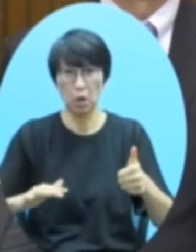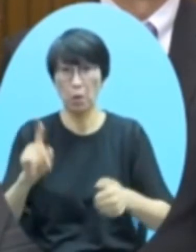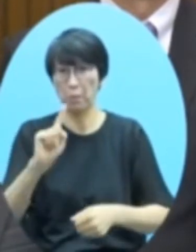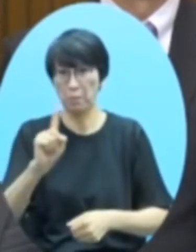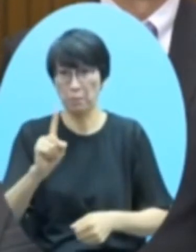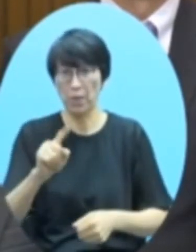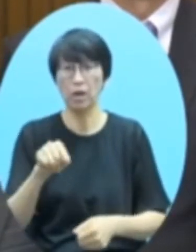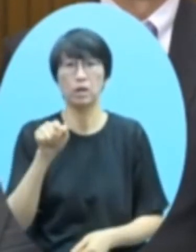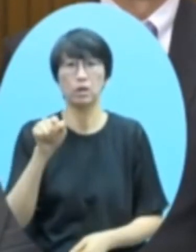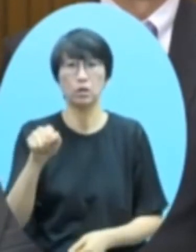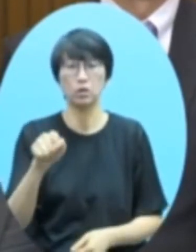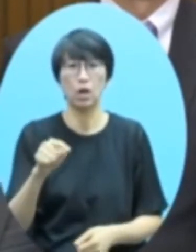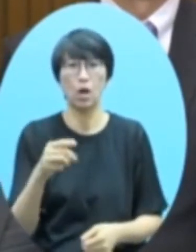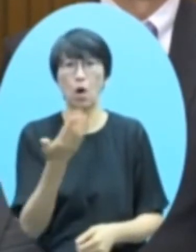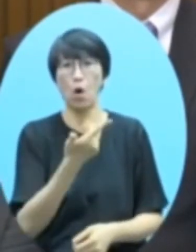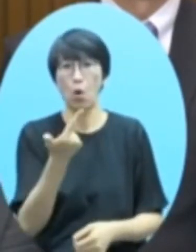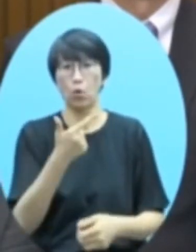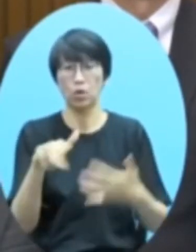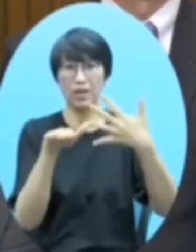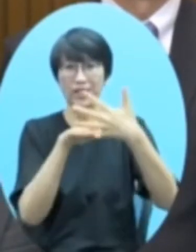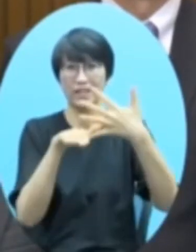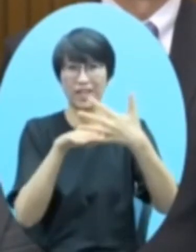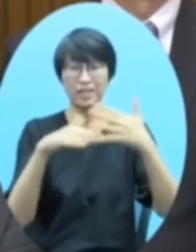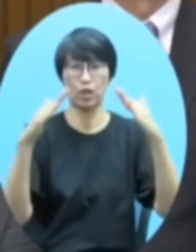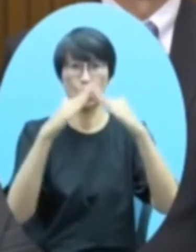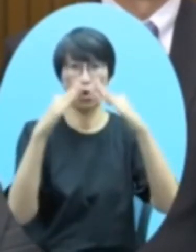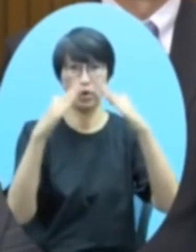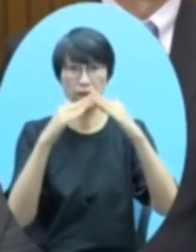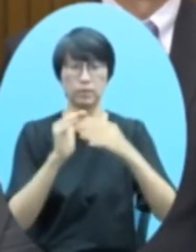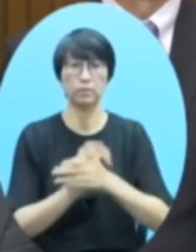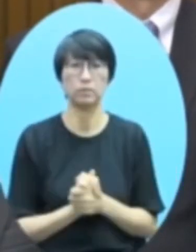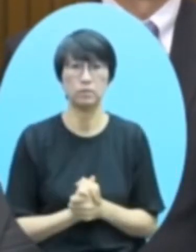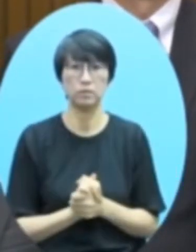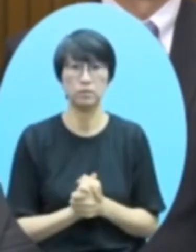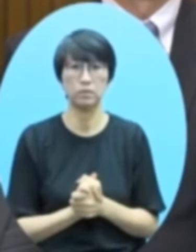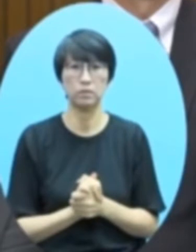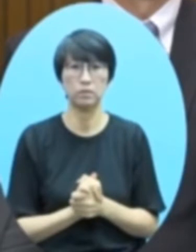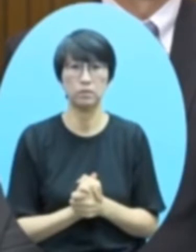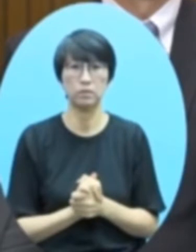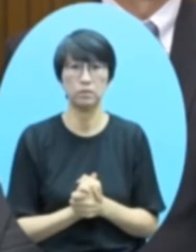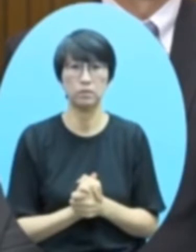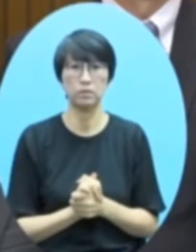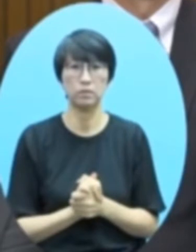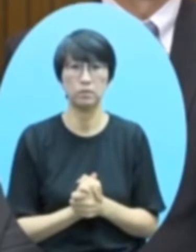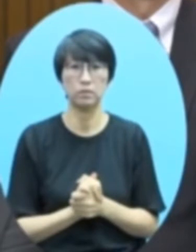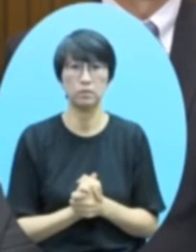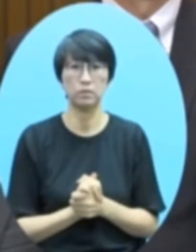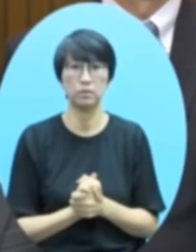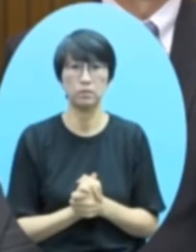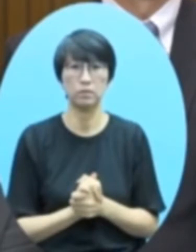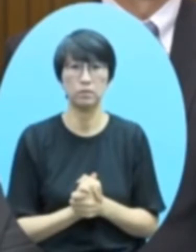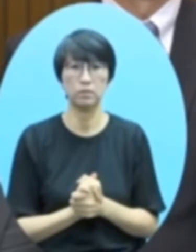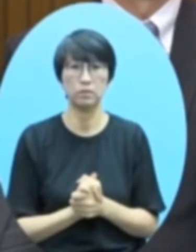将会是很多的基层家庭。事实上，